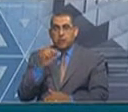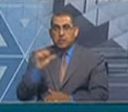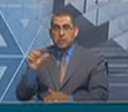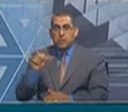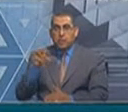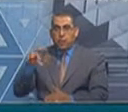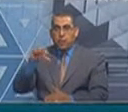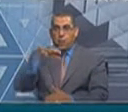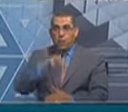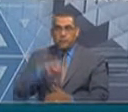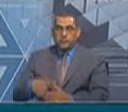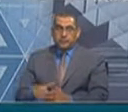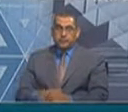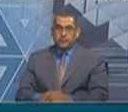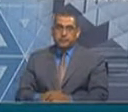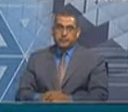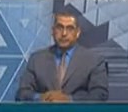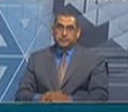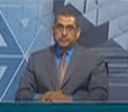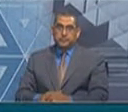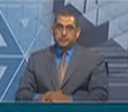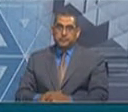193 دولة.